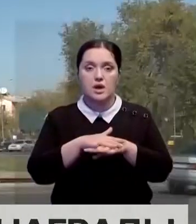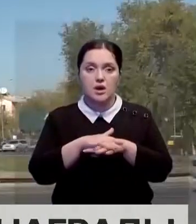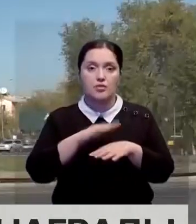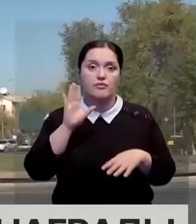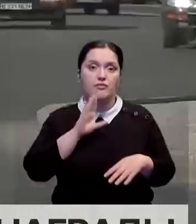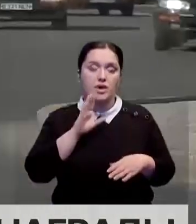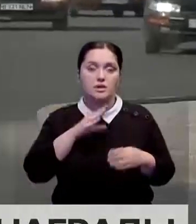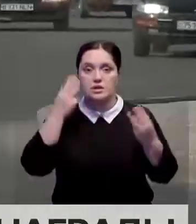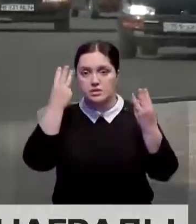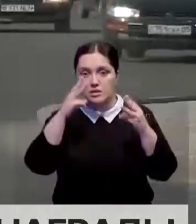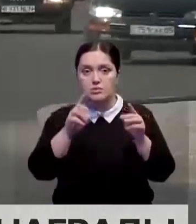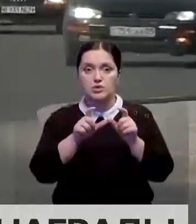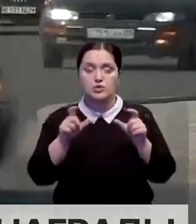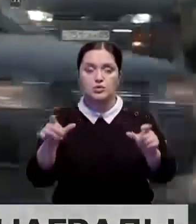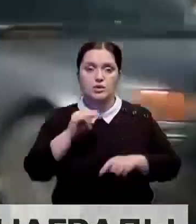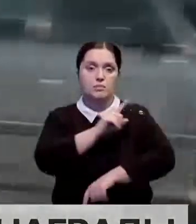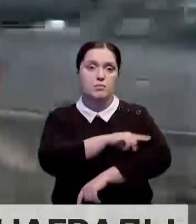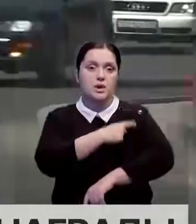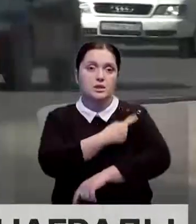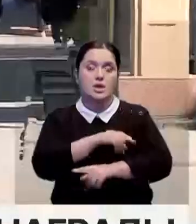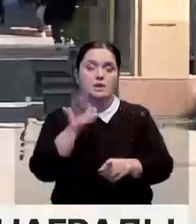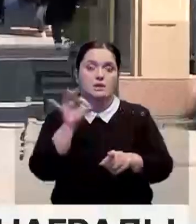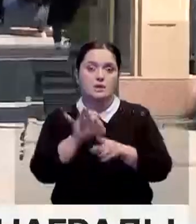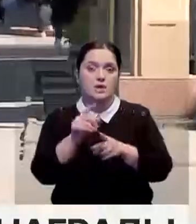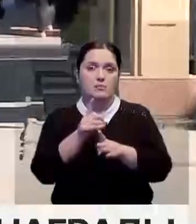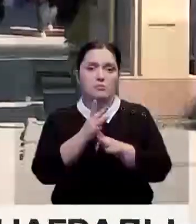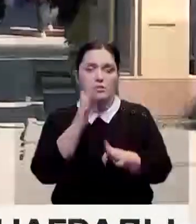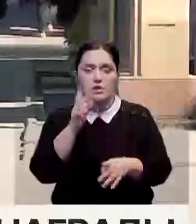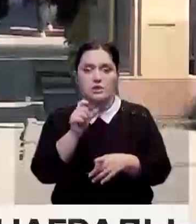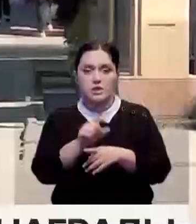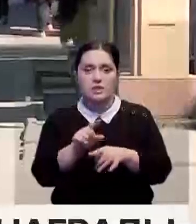новыми современными школами и больницами. Эти цели останутся приоритетными задачами